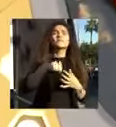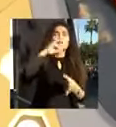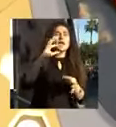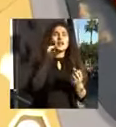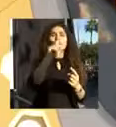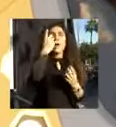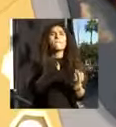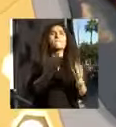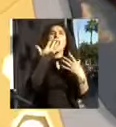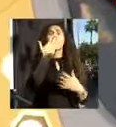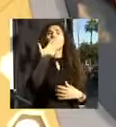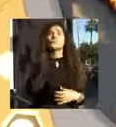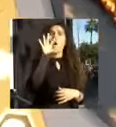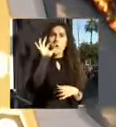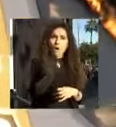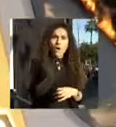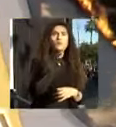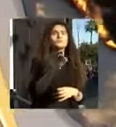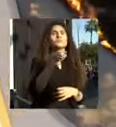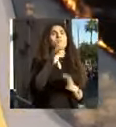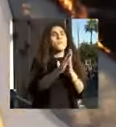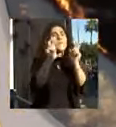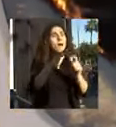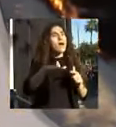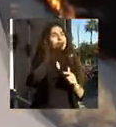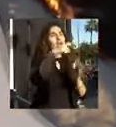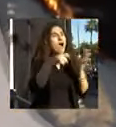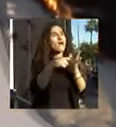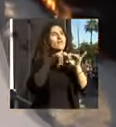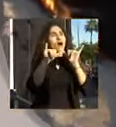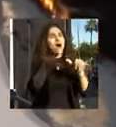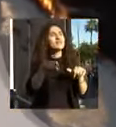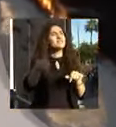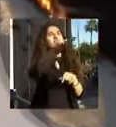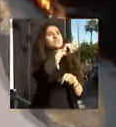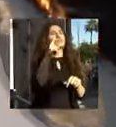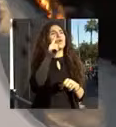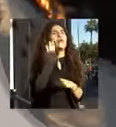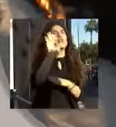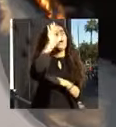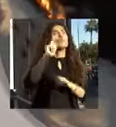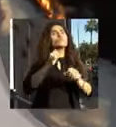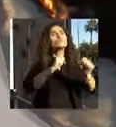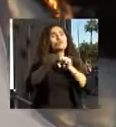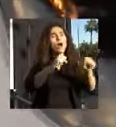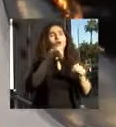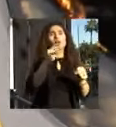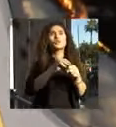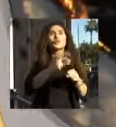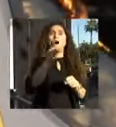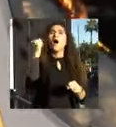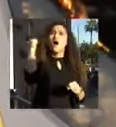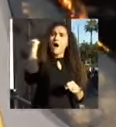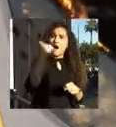yalnız bırakmadıysanız Mersinliler de sizin demokrasi mücadelenizde her